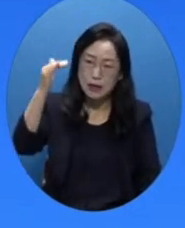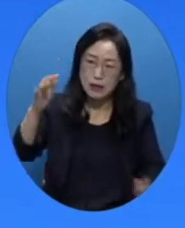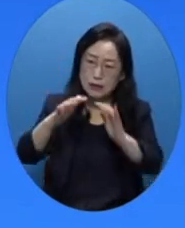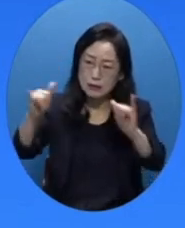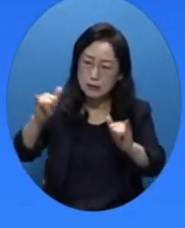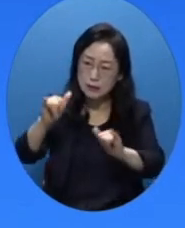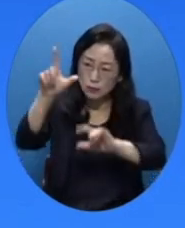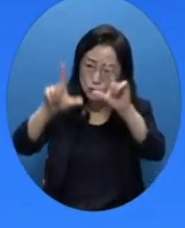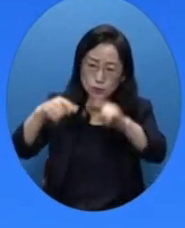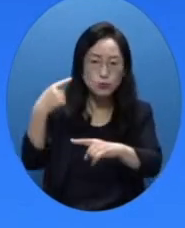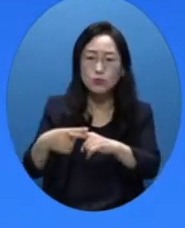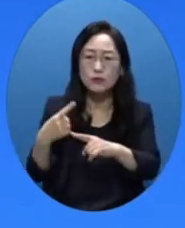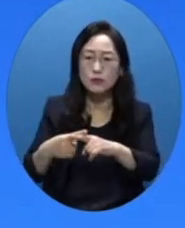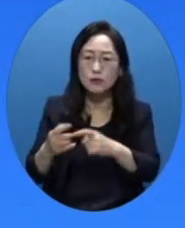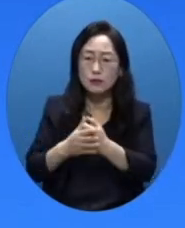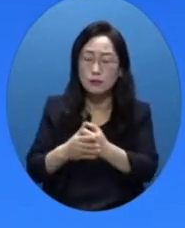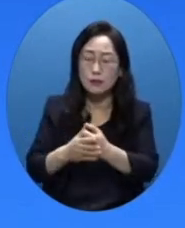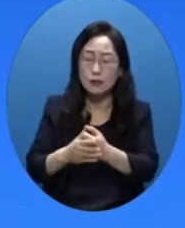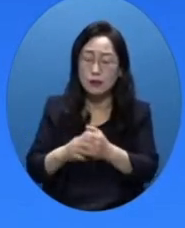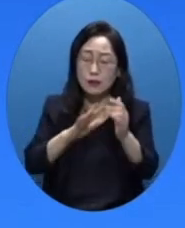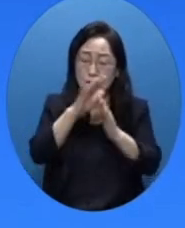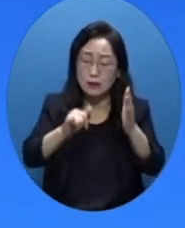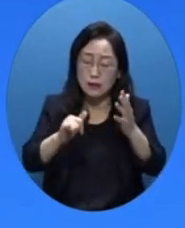그 가정을 어렵게 만들고